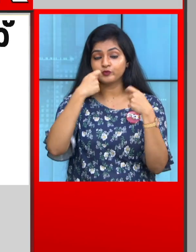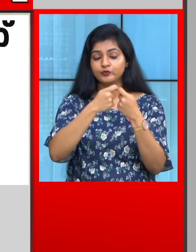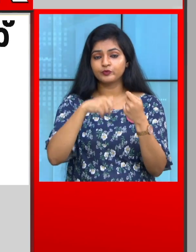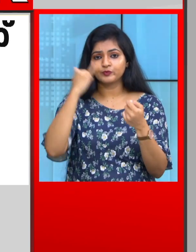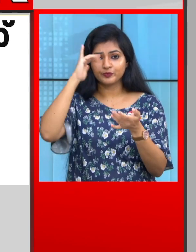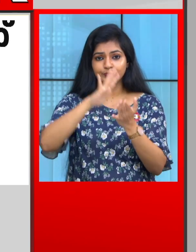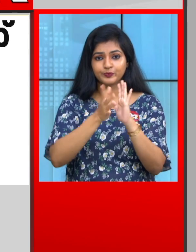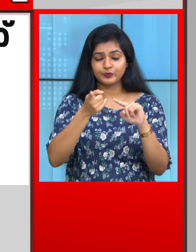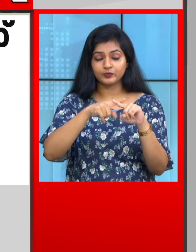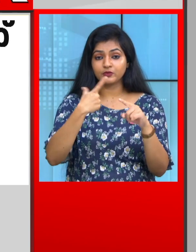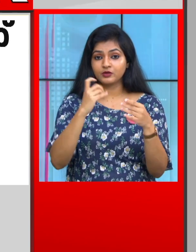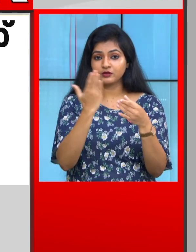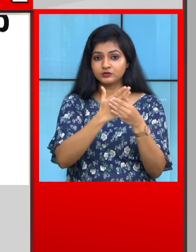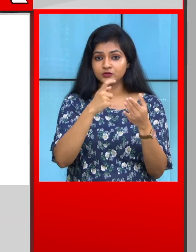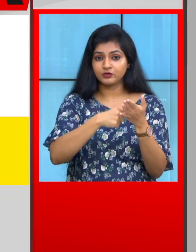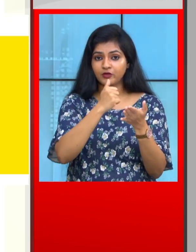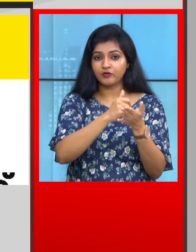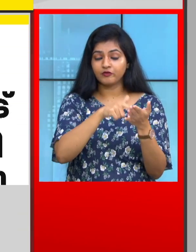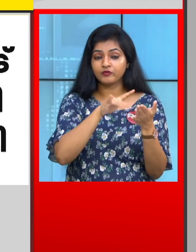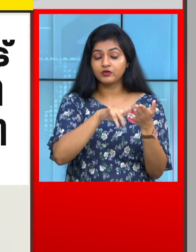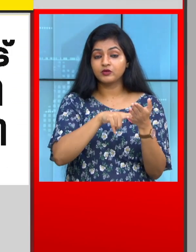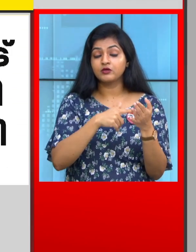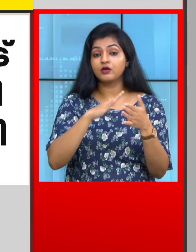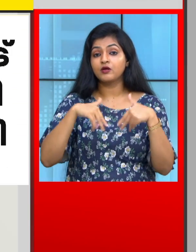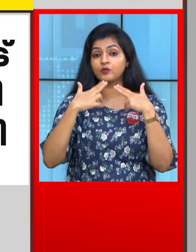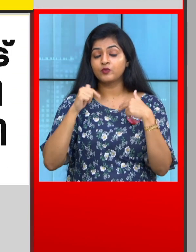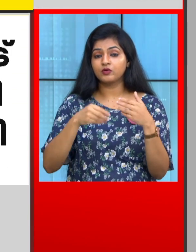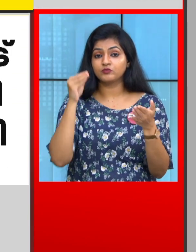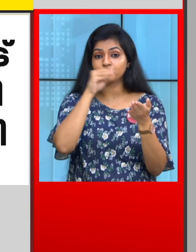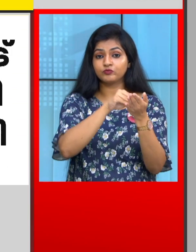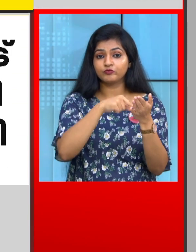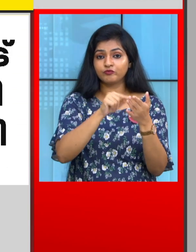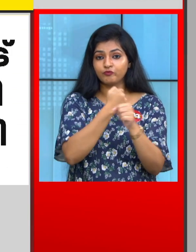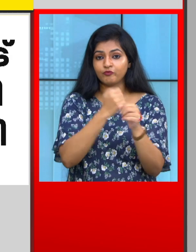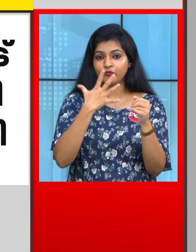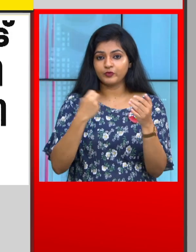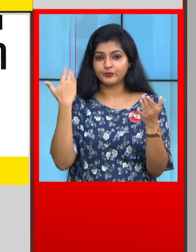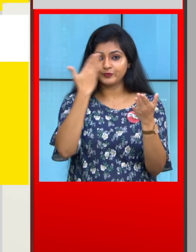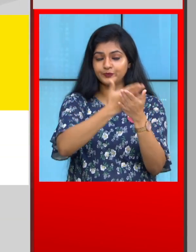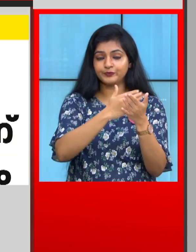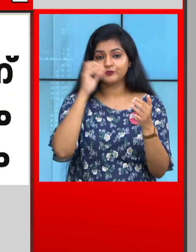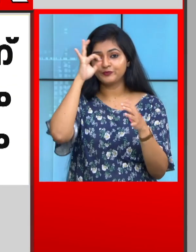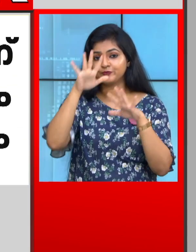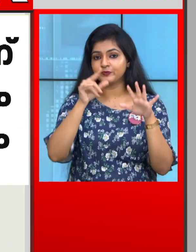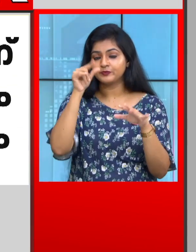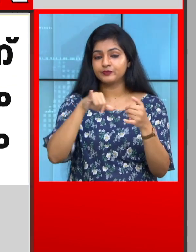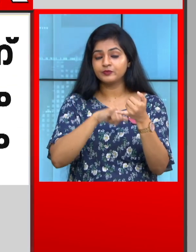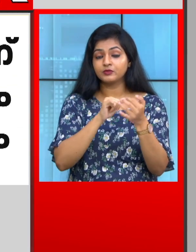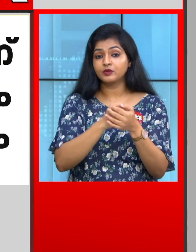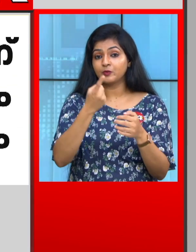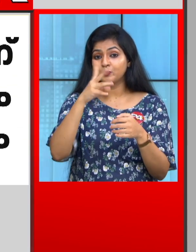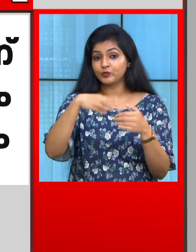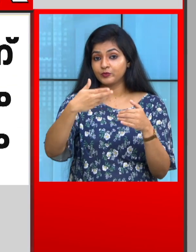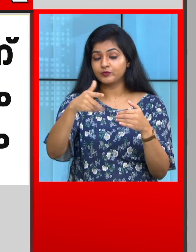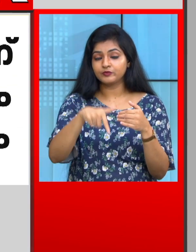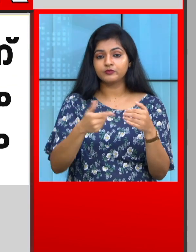കേസിലാണ് ഹൈക്കോടതിയിൽ മുൻകൂർ ജാമ്യാപേക്ഷയുമായി നടൻ സിദ്ദിഖ് എത്തിയത്. അതിൽ 13-ാം തീയതി ആയിരിക്കും ഇനി ഈ ഹർജി പരിഗണിക്കാൻ